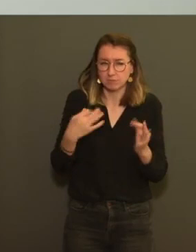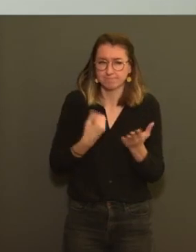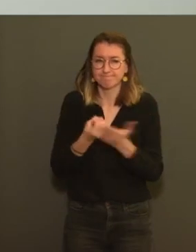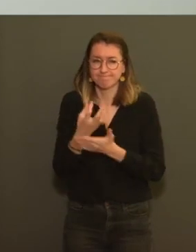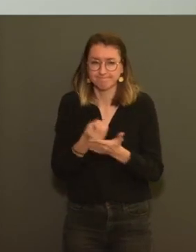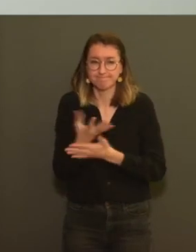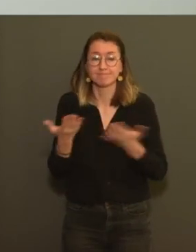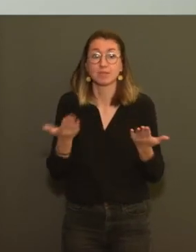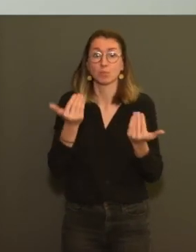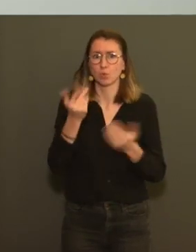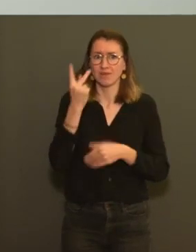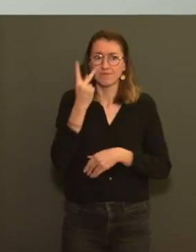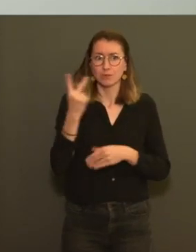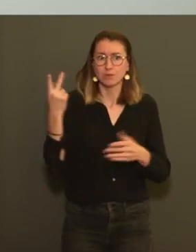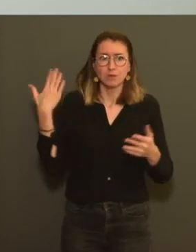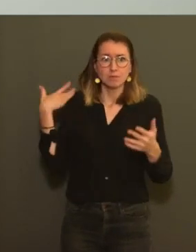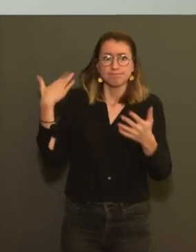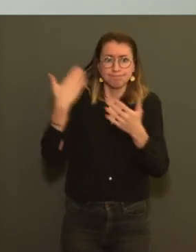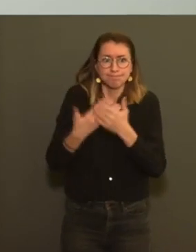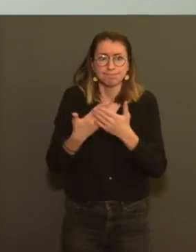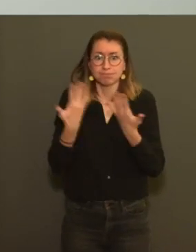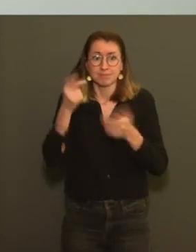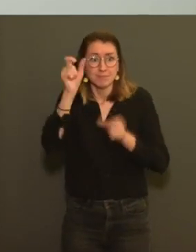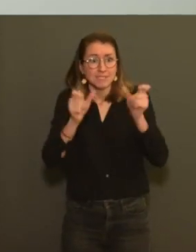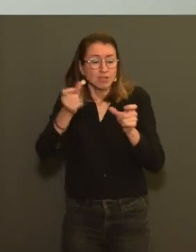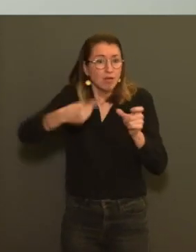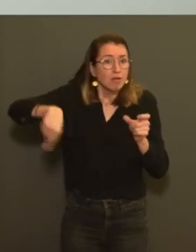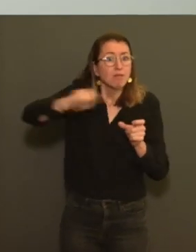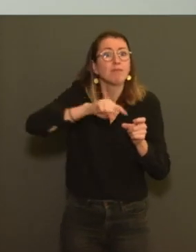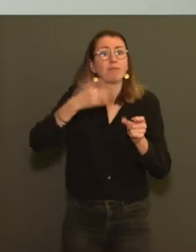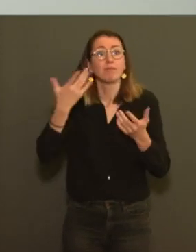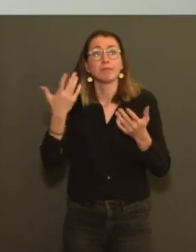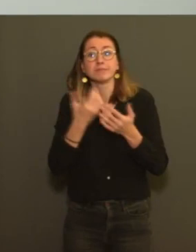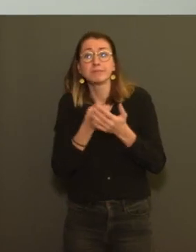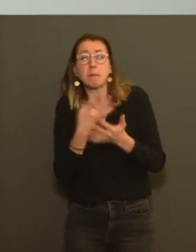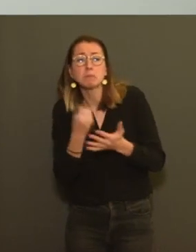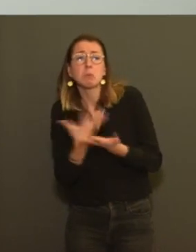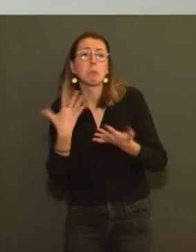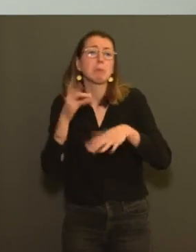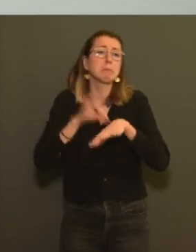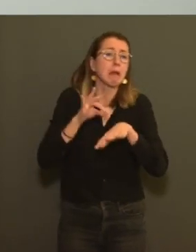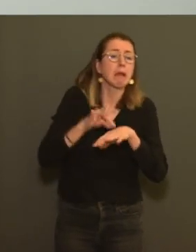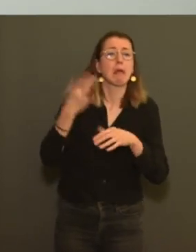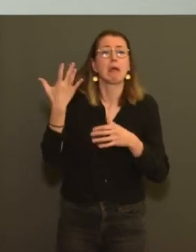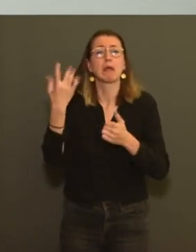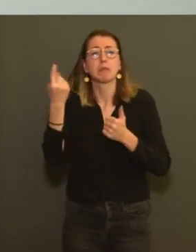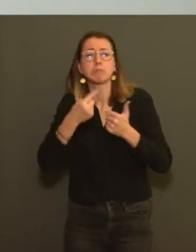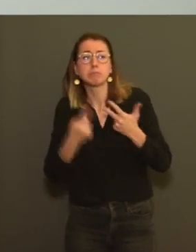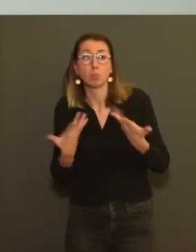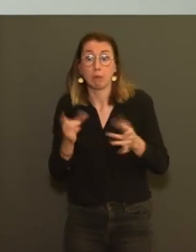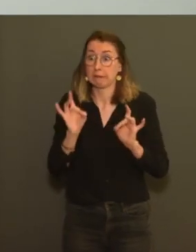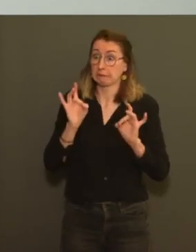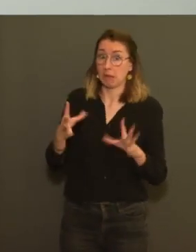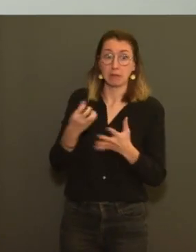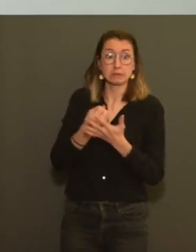était installé, le volume de personnes qui, soit pour des symptômes, soit surtout parce qu'elles étaient asymptomatiques, et